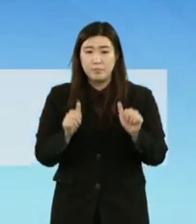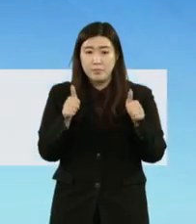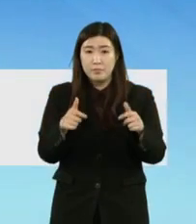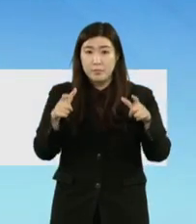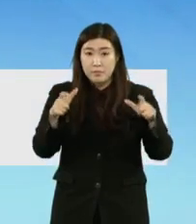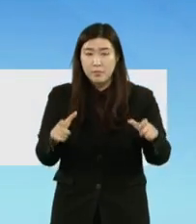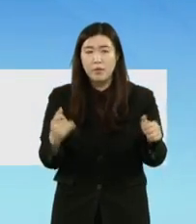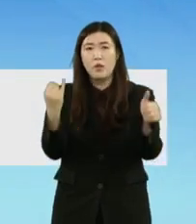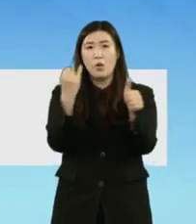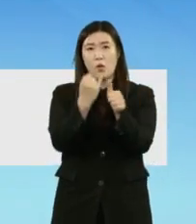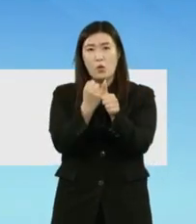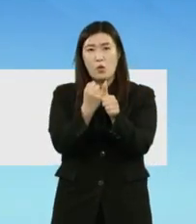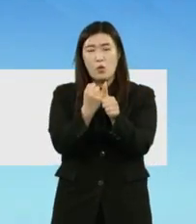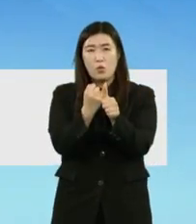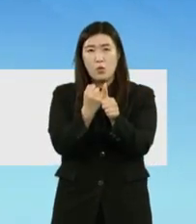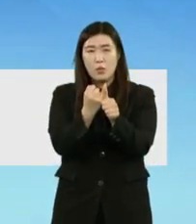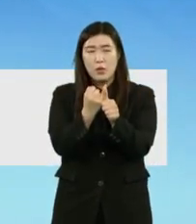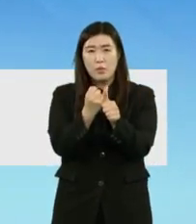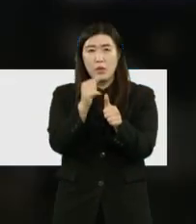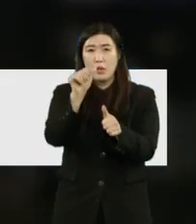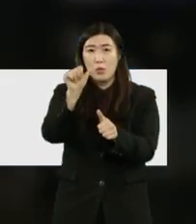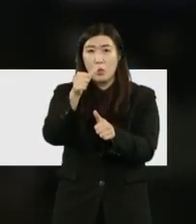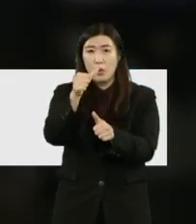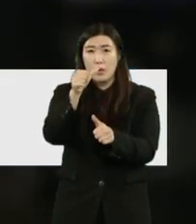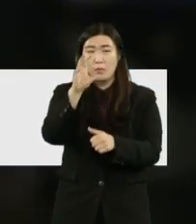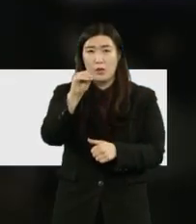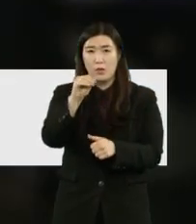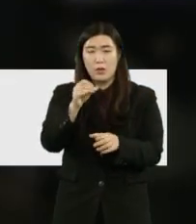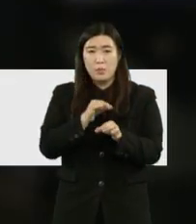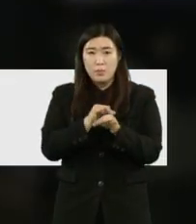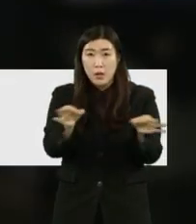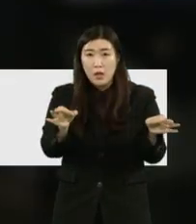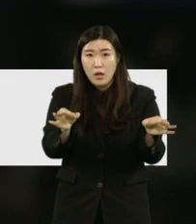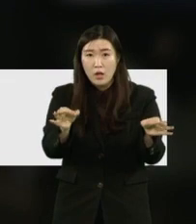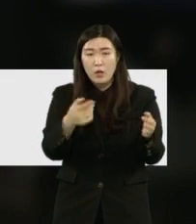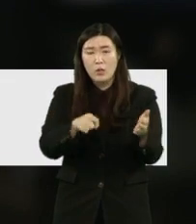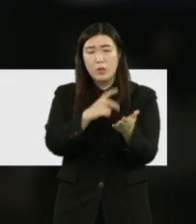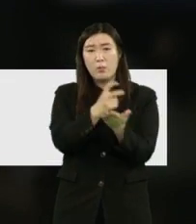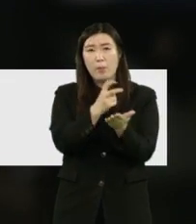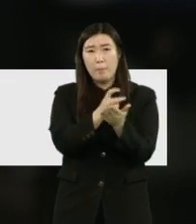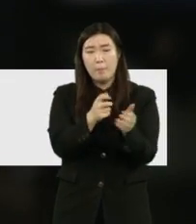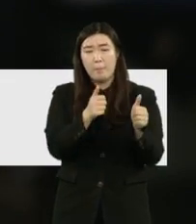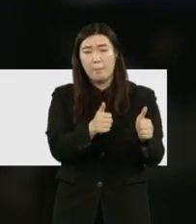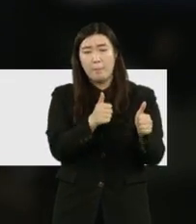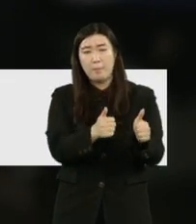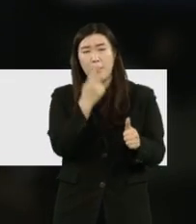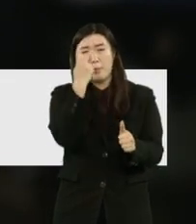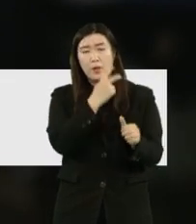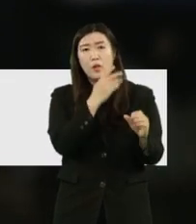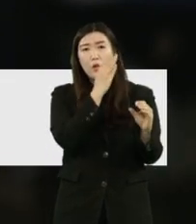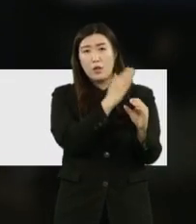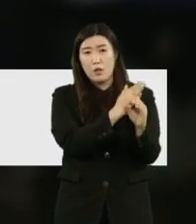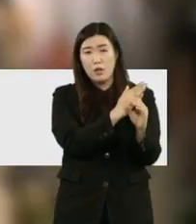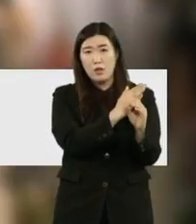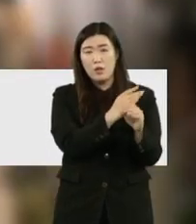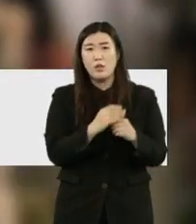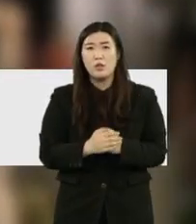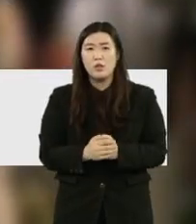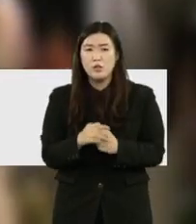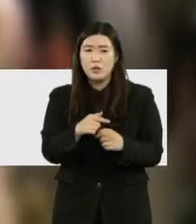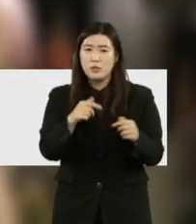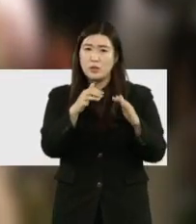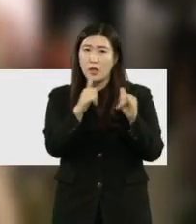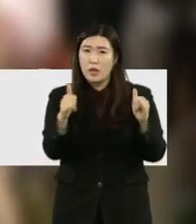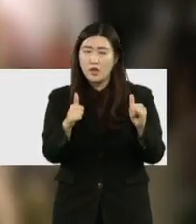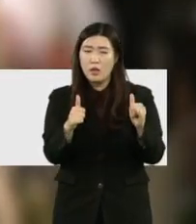부여군 이 결혼 부부에게 500만원의 결혼 정착 지원금 지원 에 위해 조례 개정에 나섰습니다 부여군 은 인구 감소